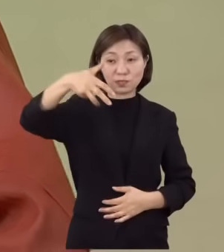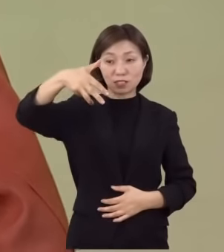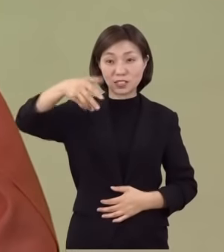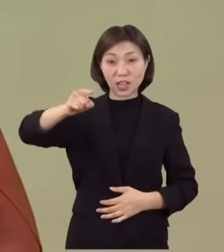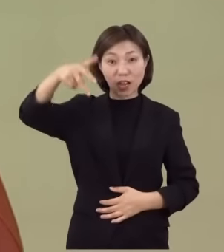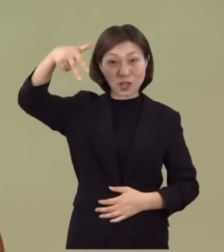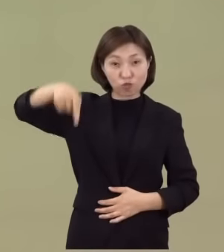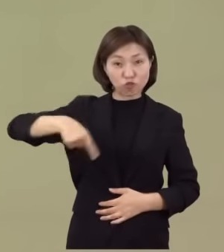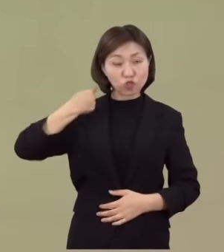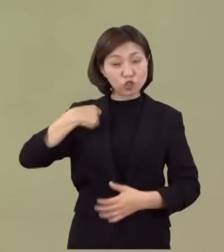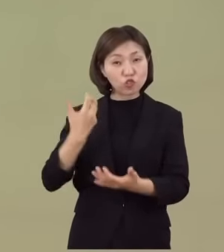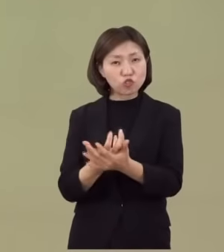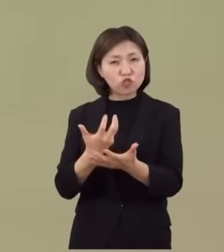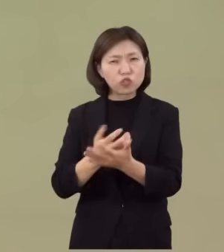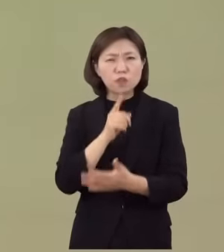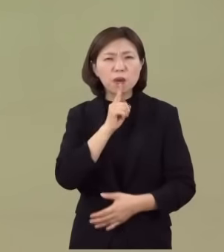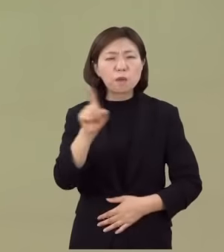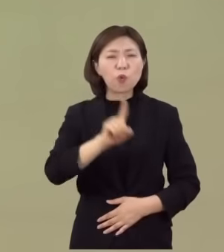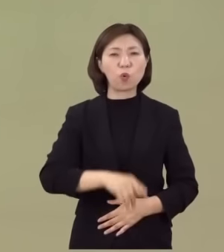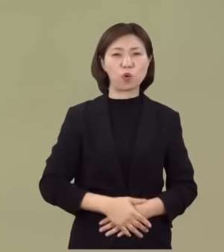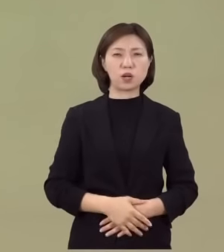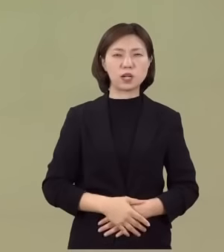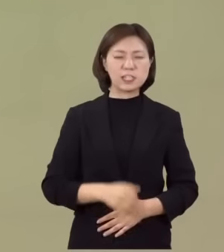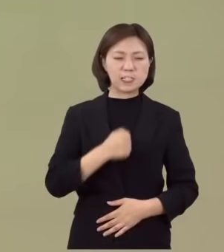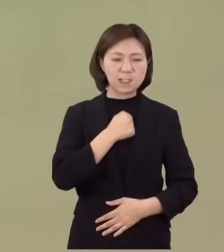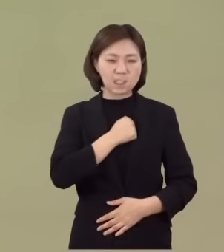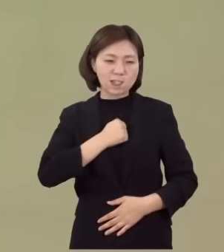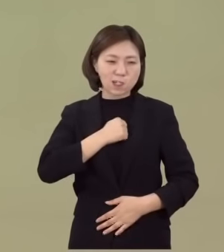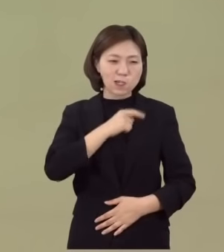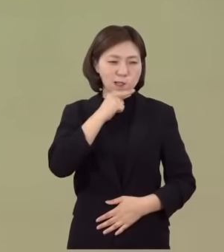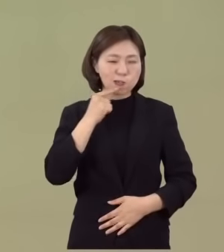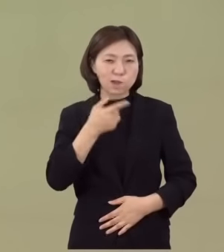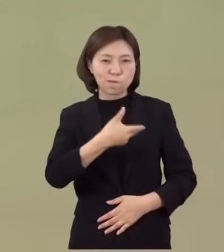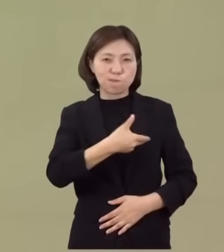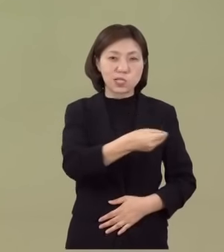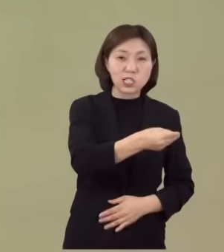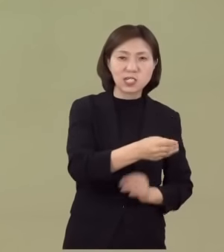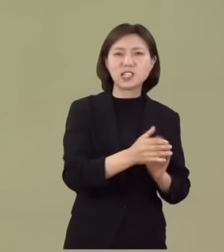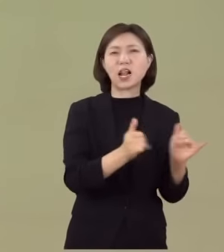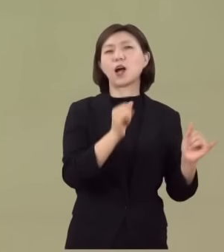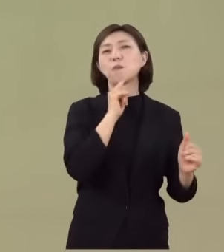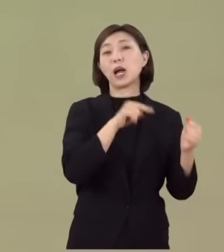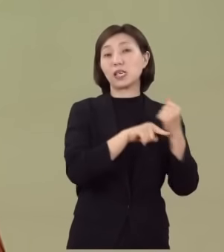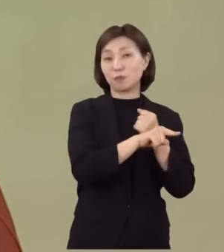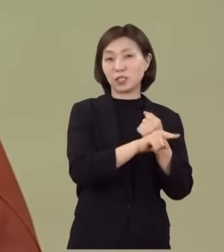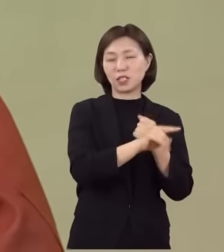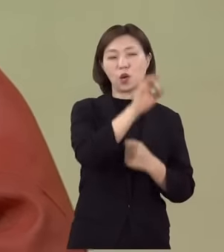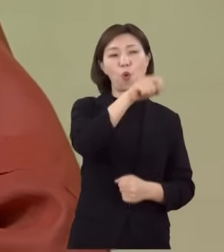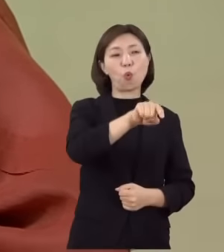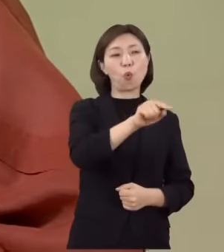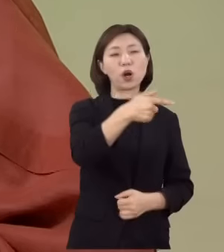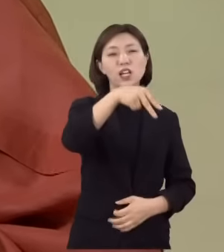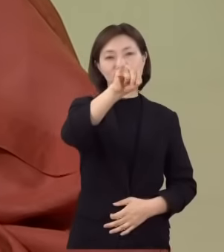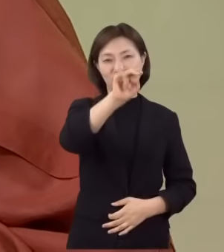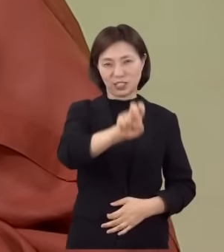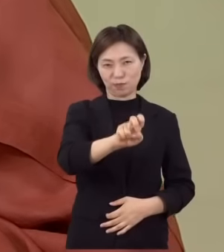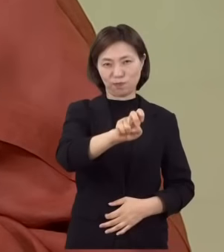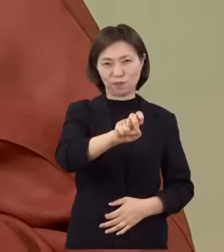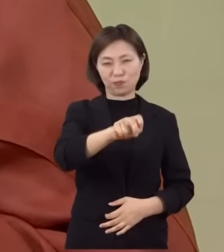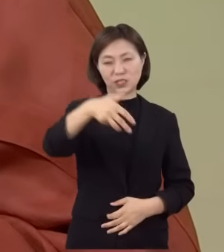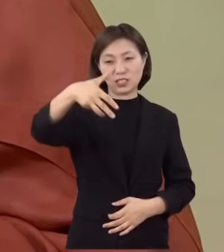한마디로 원한 원한을 가진 빚쟁이 뜻입니다 과거 전생에서부터 얽히고